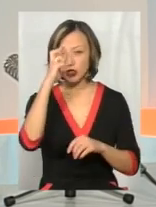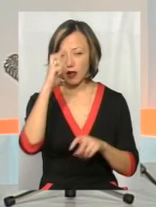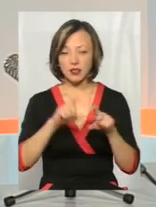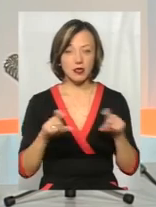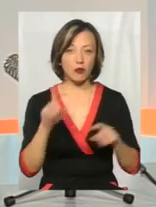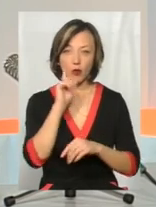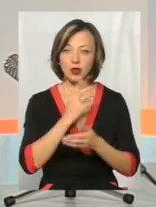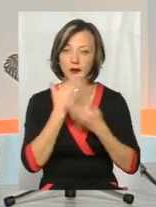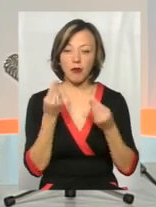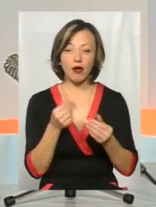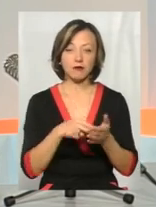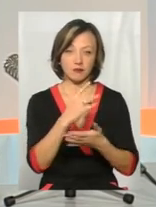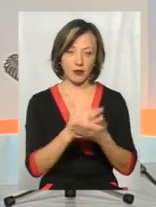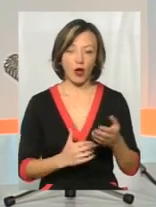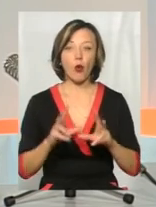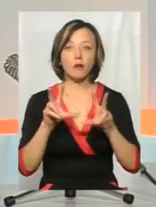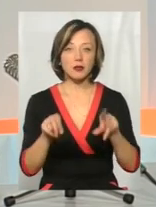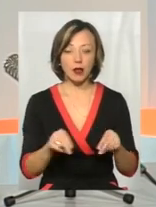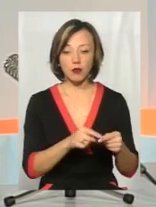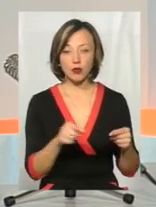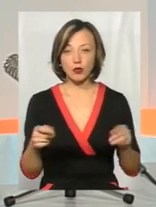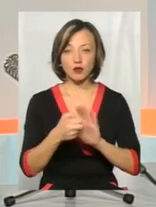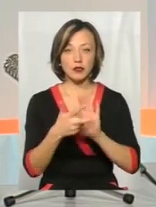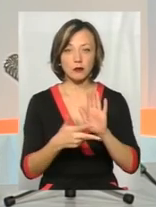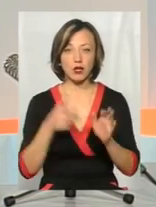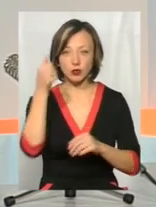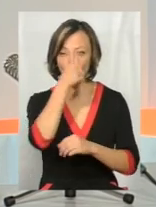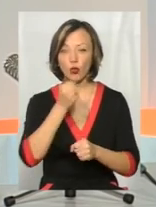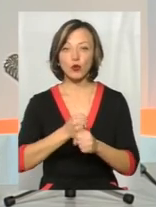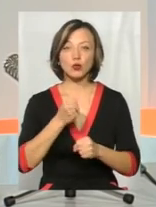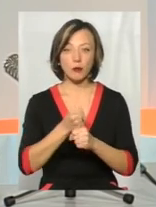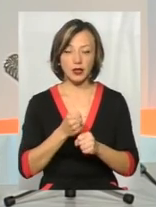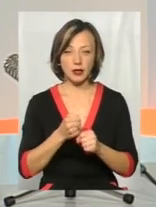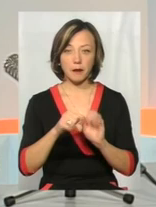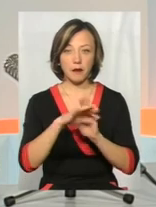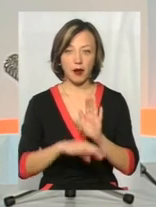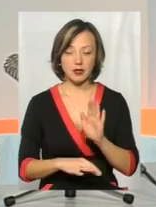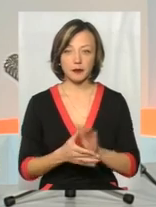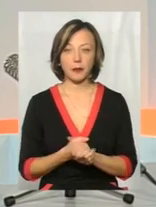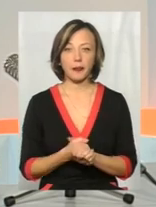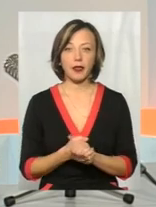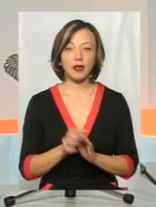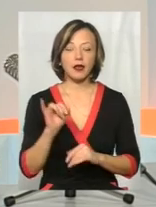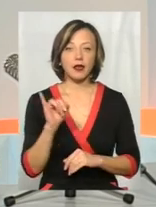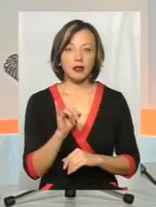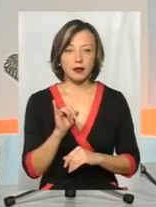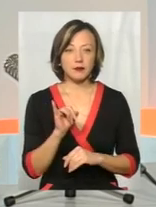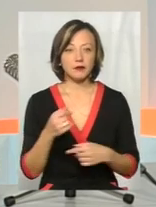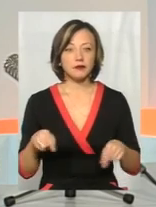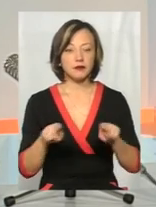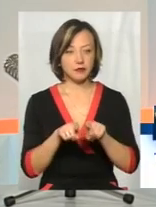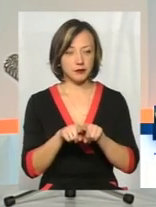поки що немає. І обіцяли впродовж 2018 року розробити і такі